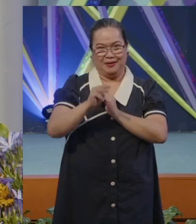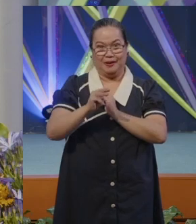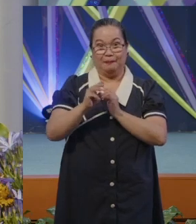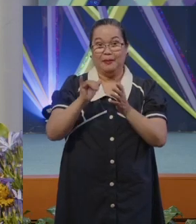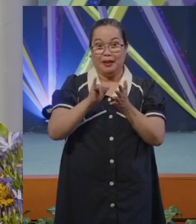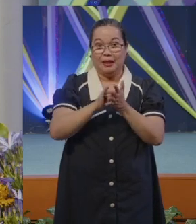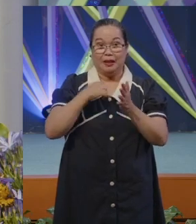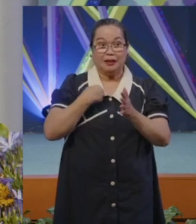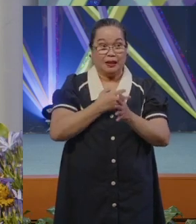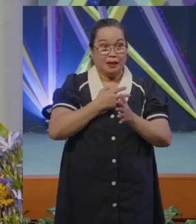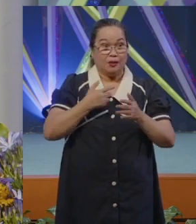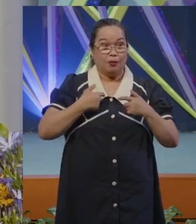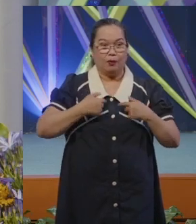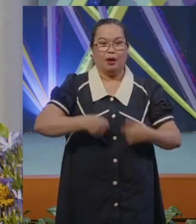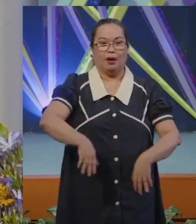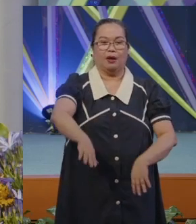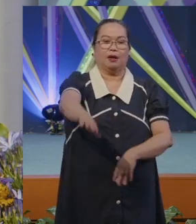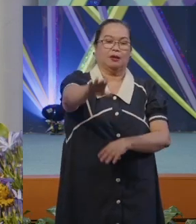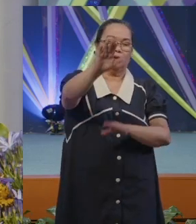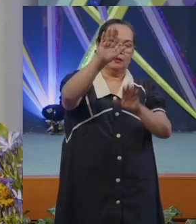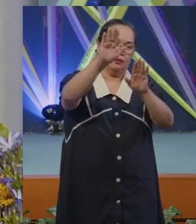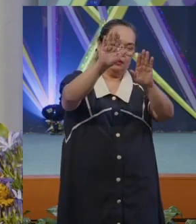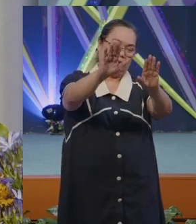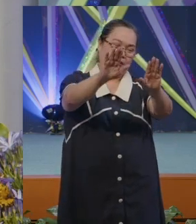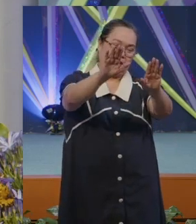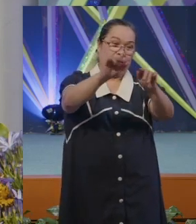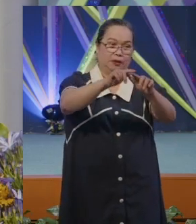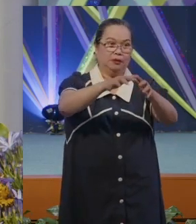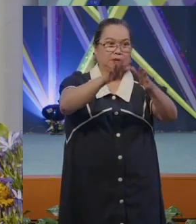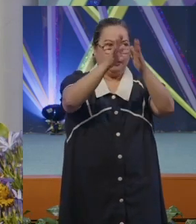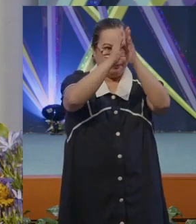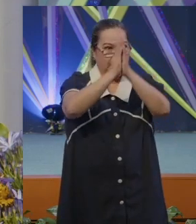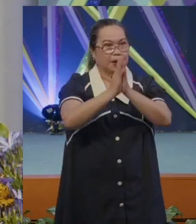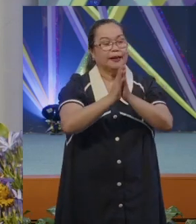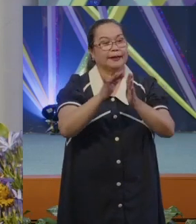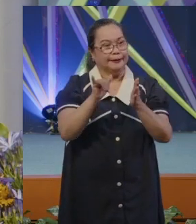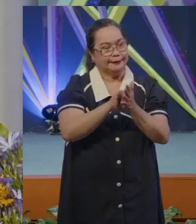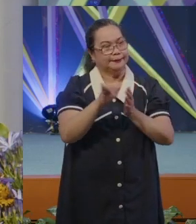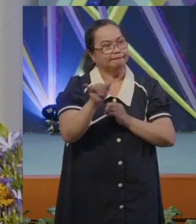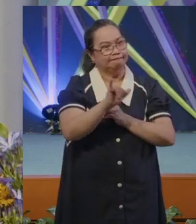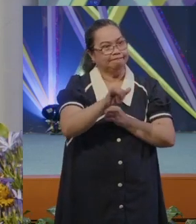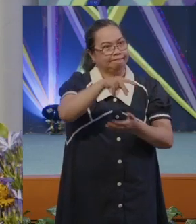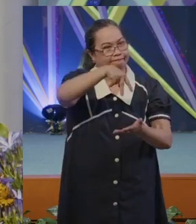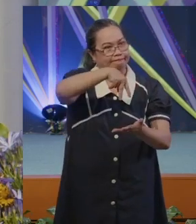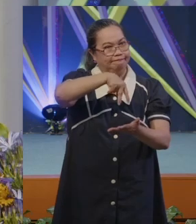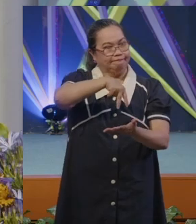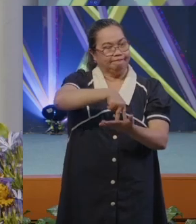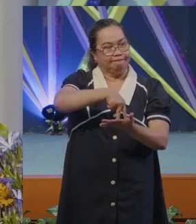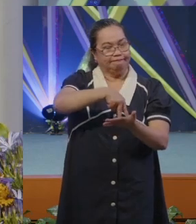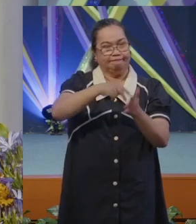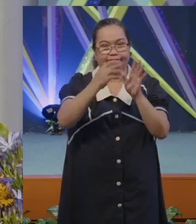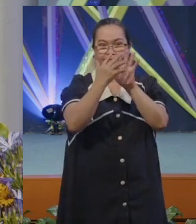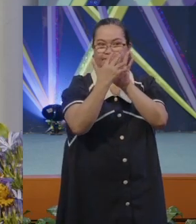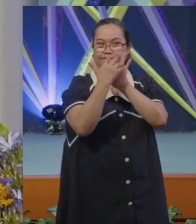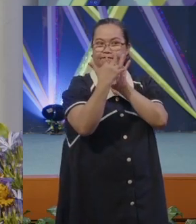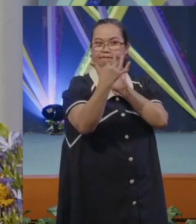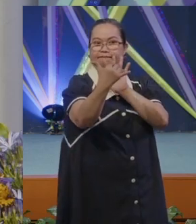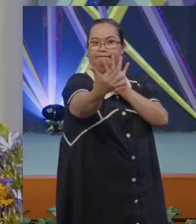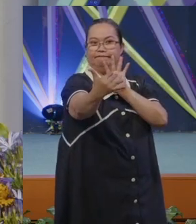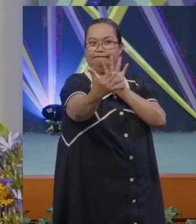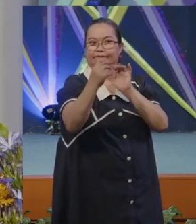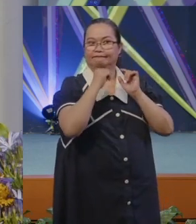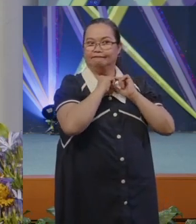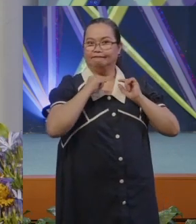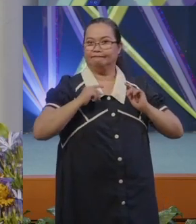ating inuunat ang ating kamay upang sila ay panalangin. Sabi ito, make him stand before Eleazar the priest and all